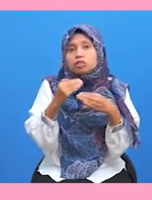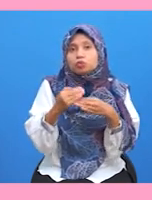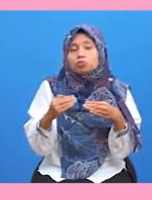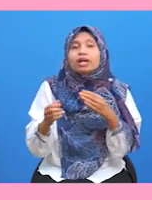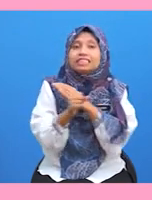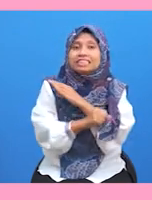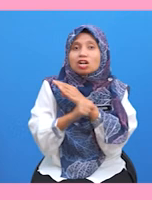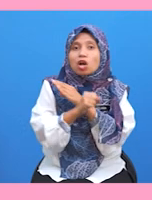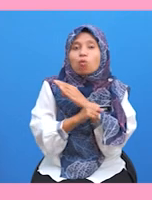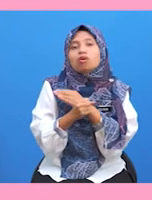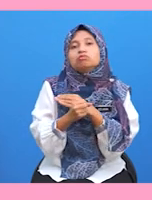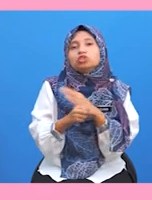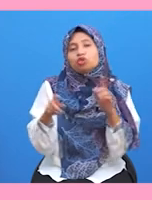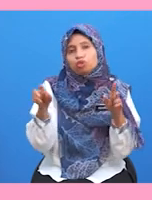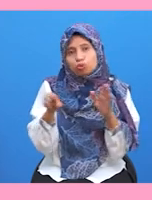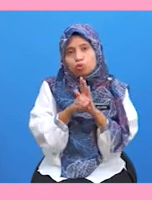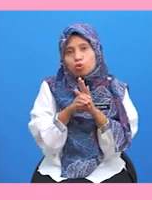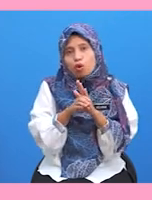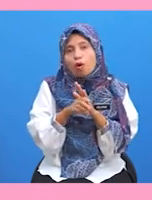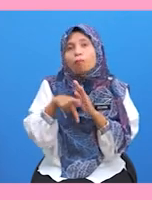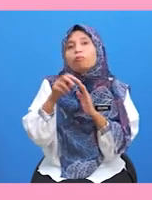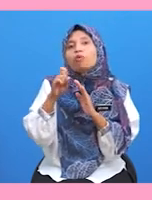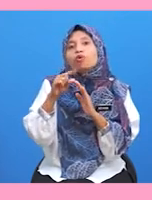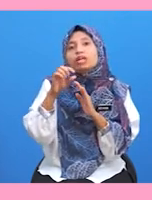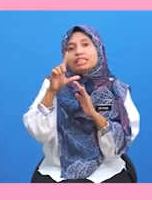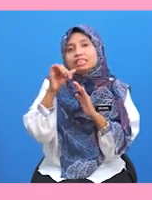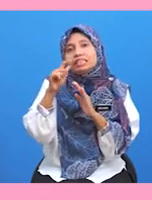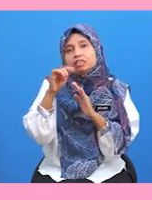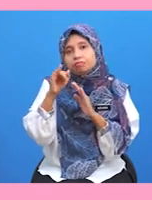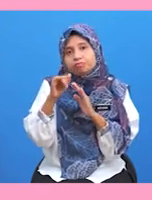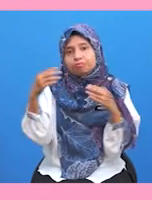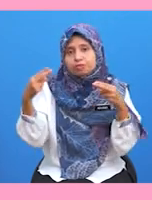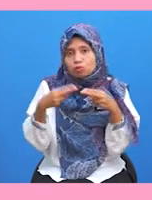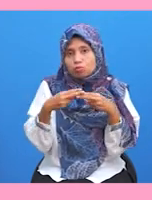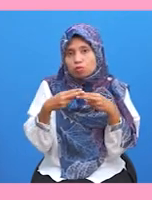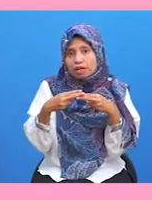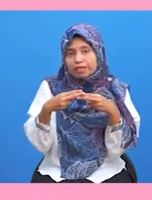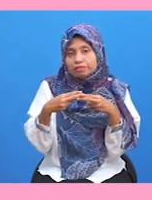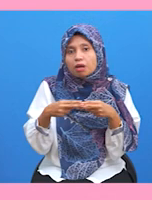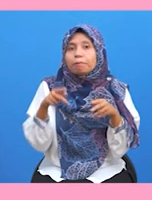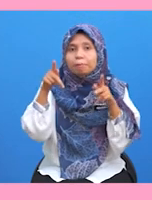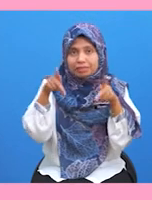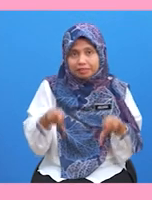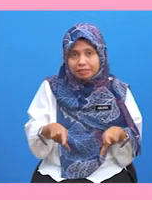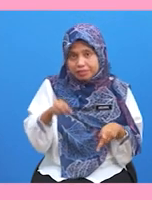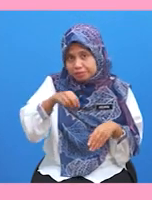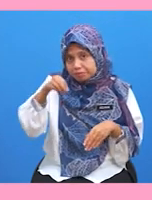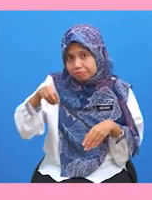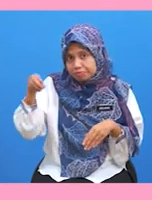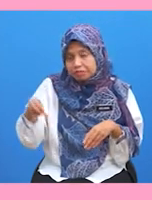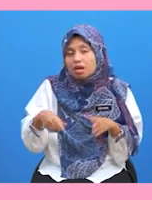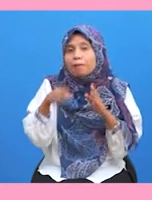dalam pelbagai aspek seperti politik, perhubungan, perdagangan, pertanian,